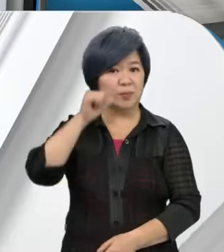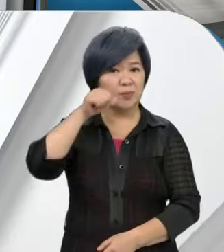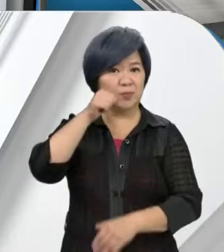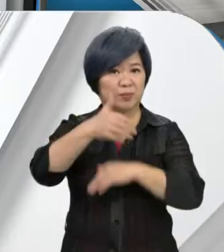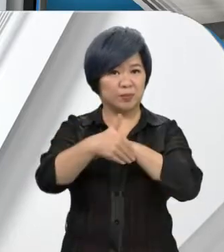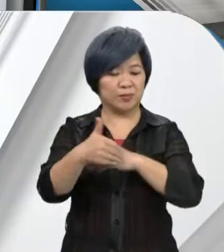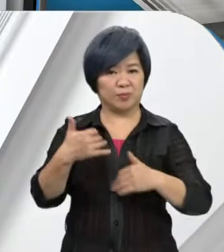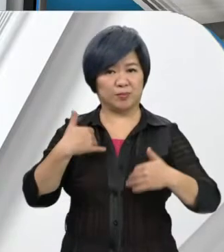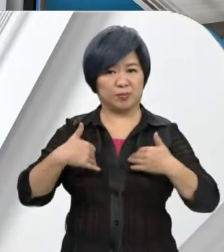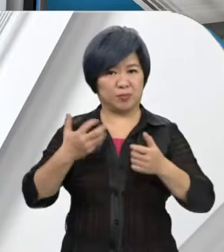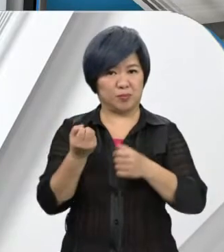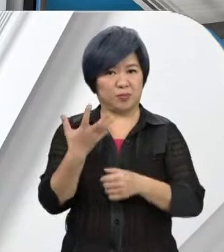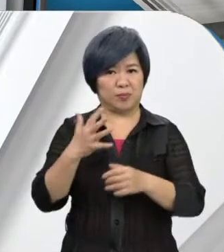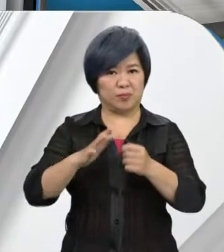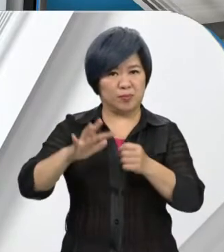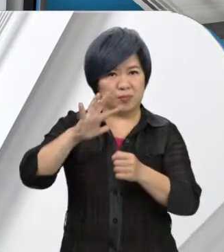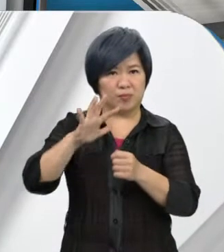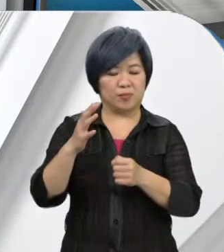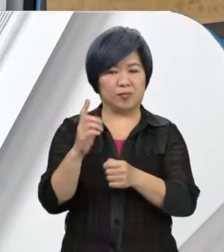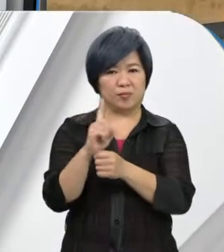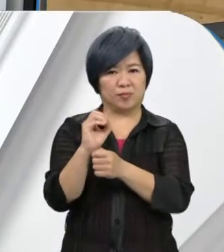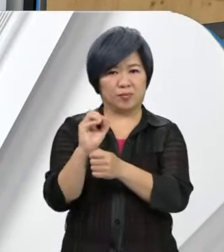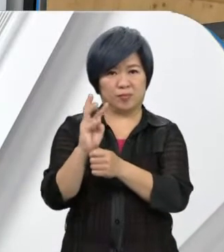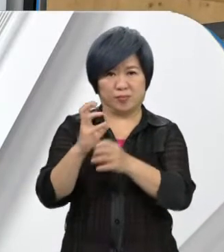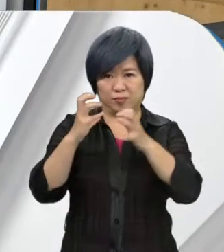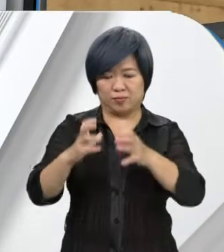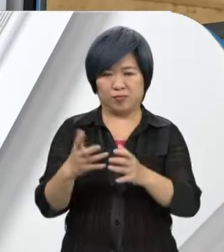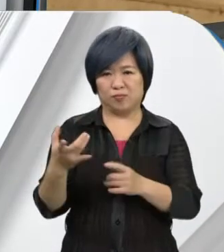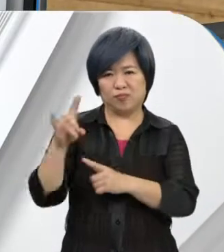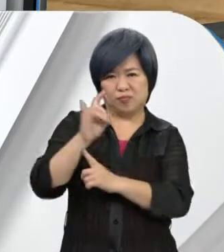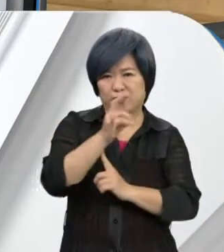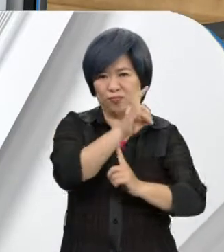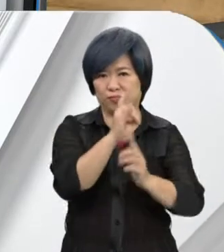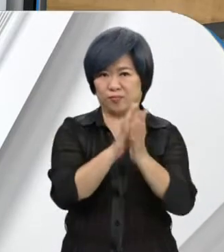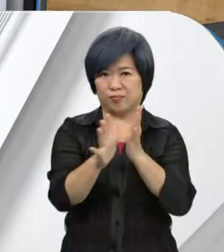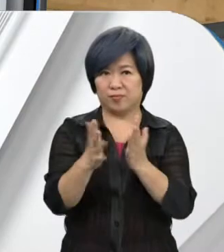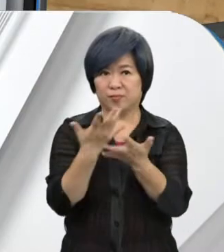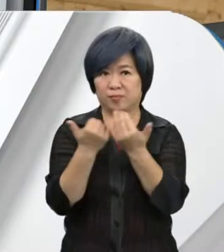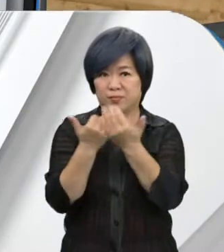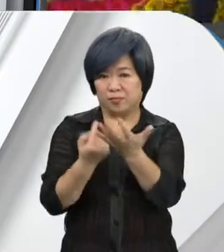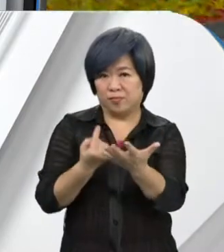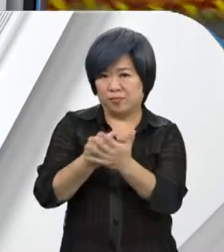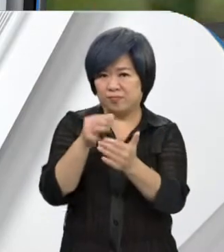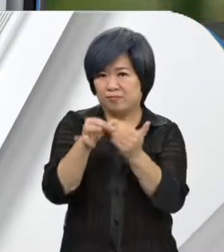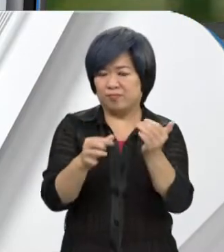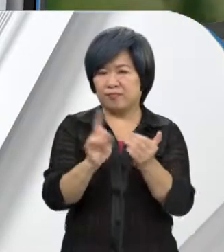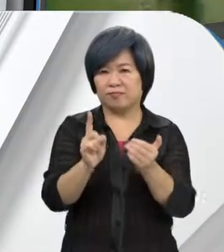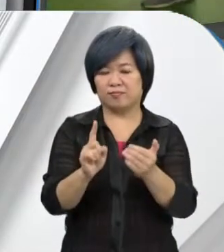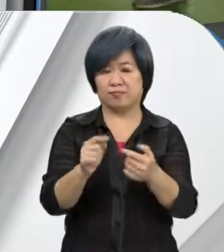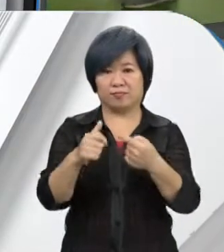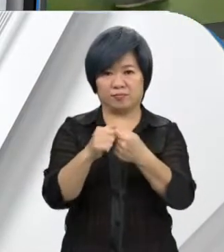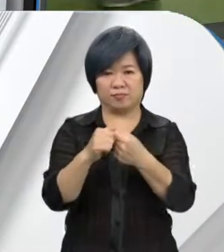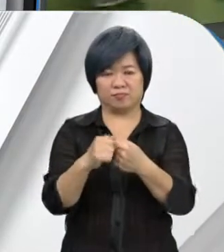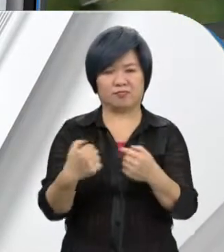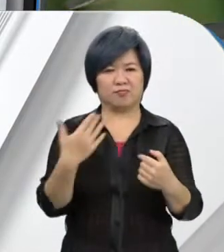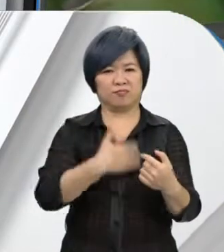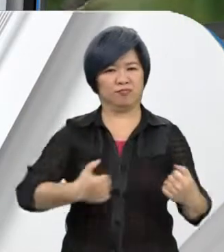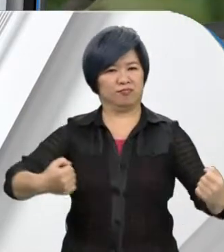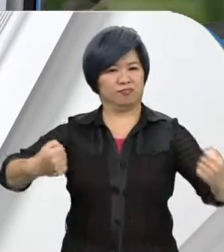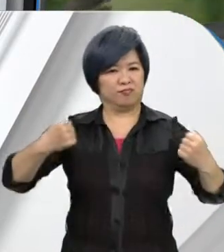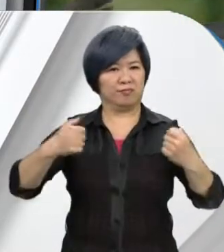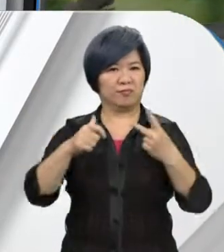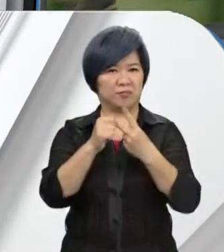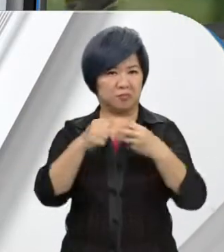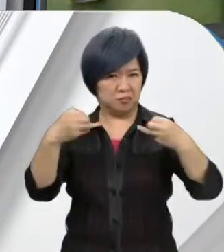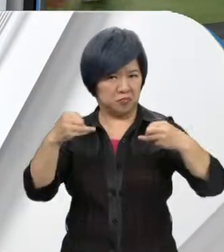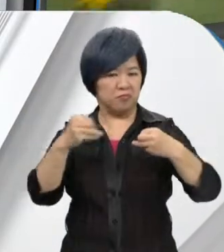苗栗人的宪法过重，一百空三年，真是心里凉脆。学生啊，家人被挑剔，除了体能的拉好，甚至